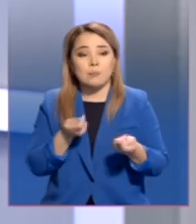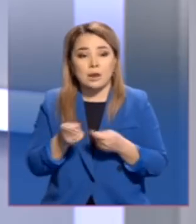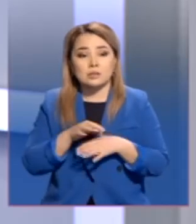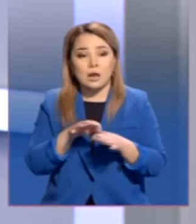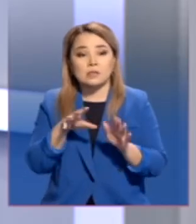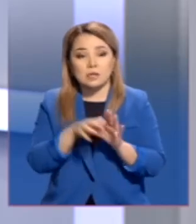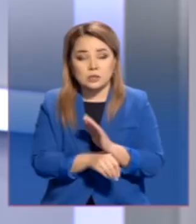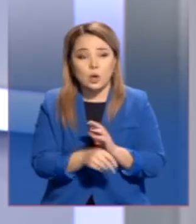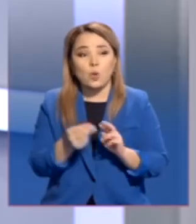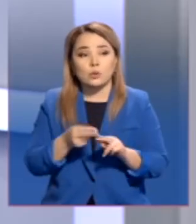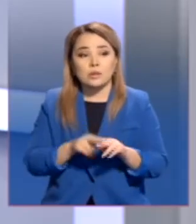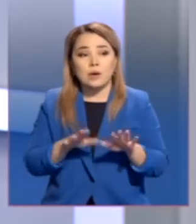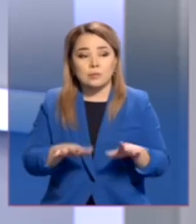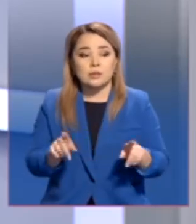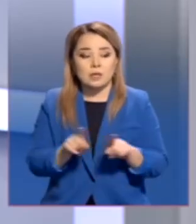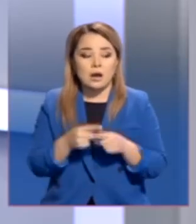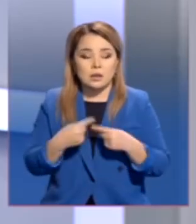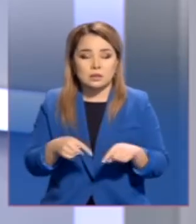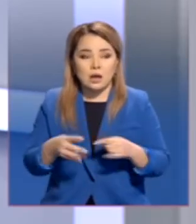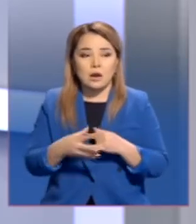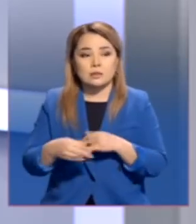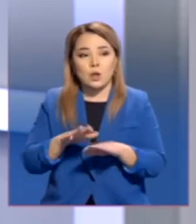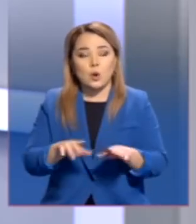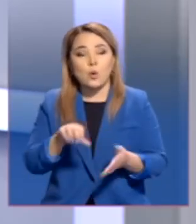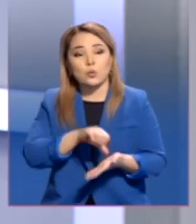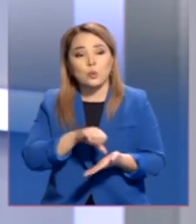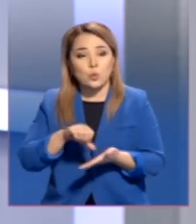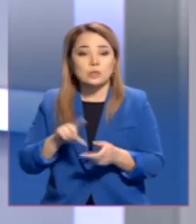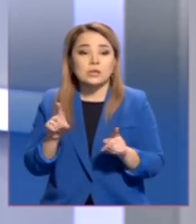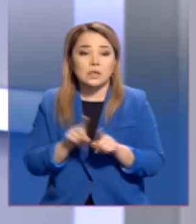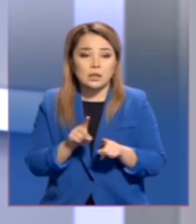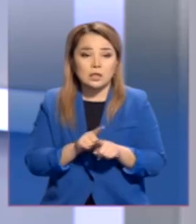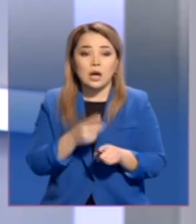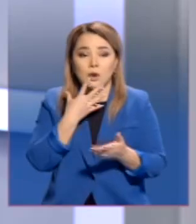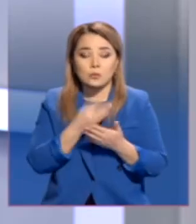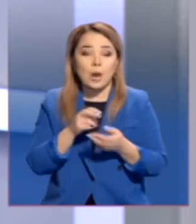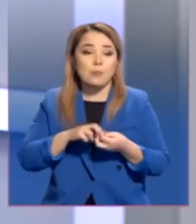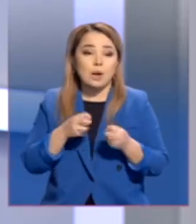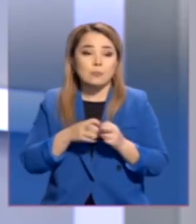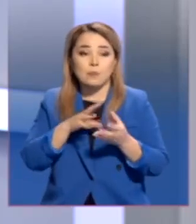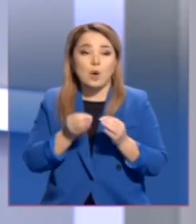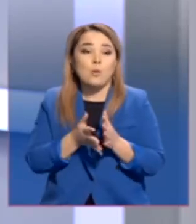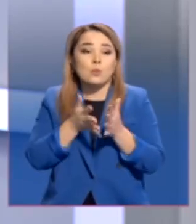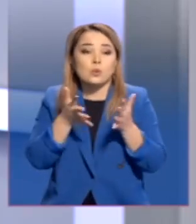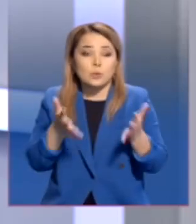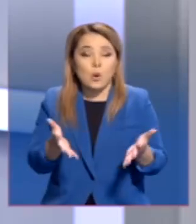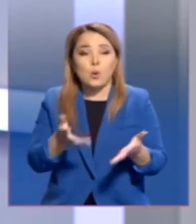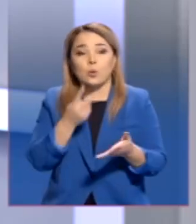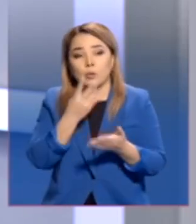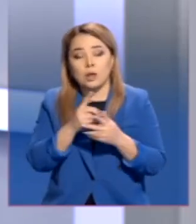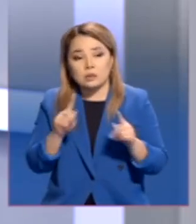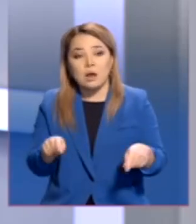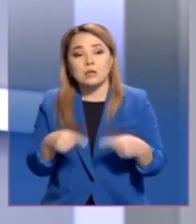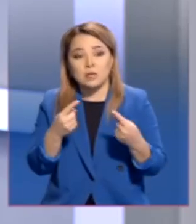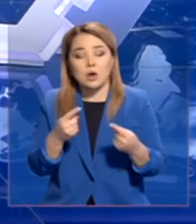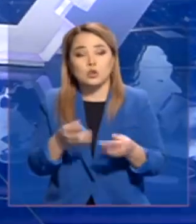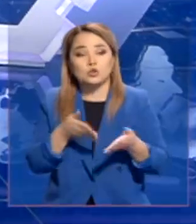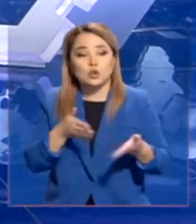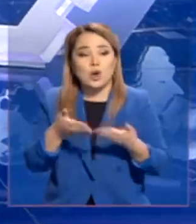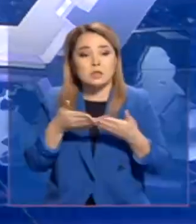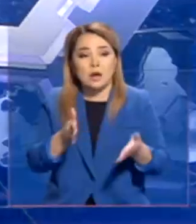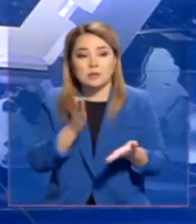кіретін болса, сол жерге әртүрлі аймақтардың өкілдері ретінде сол жердегі проблемалар басым көтеріп отыру мүмкіндіктеріне жол